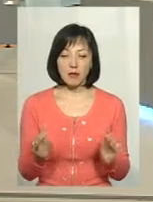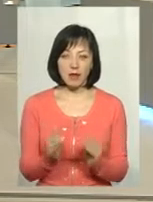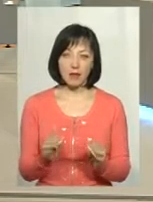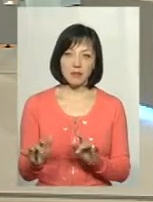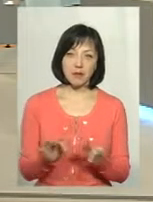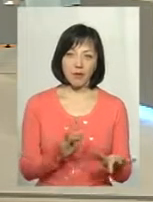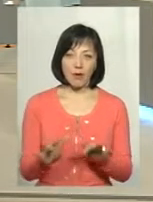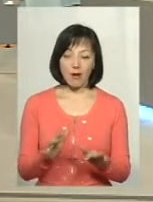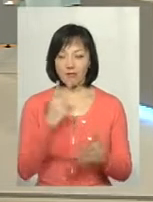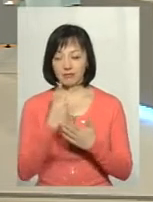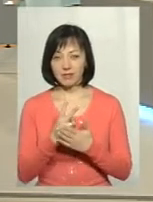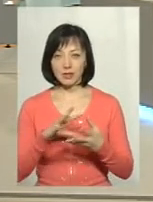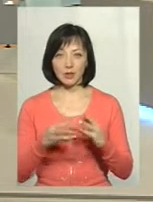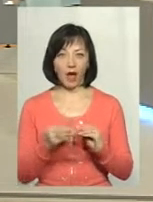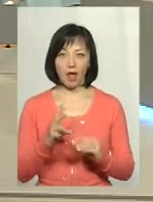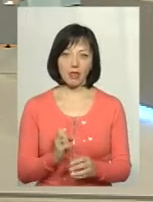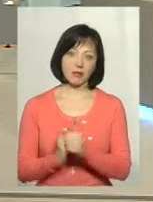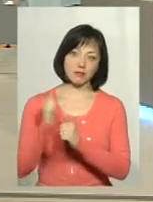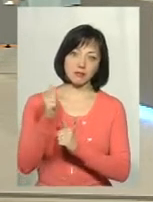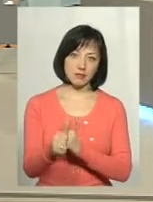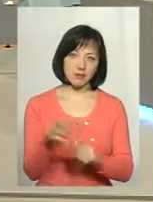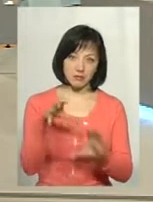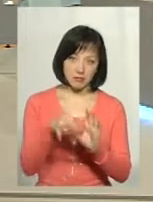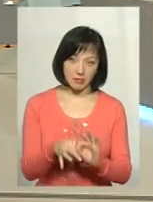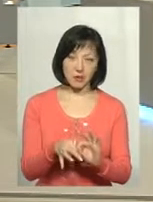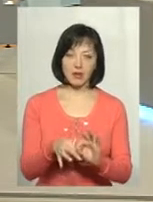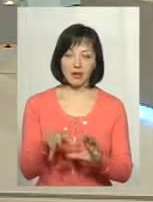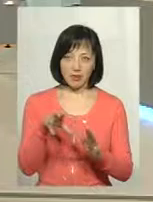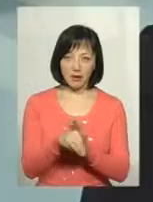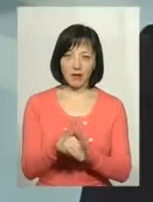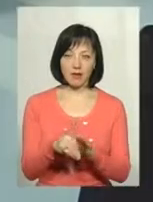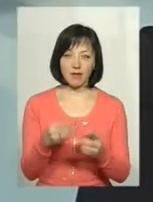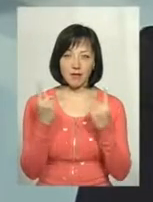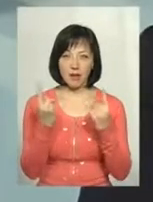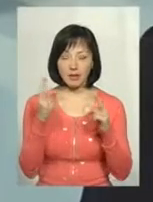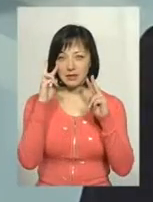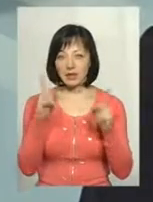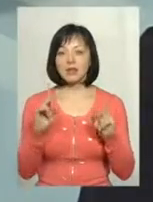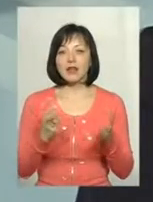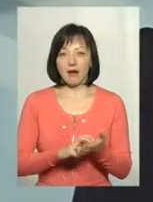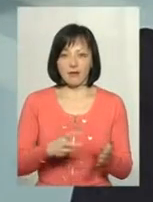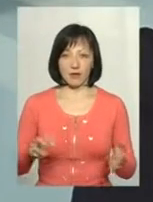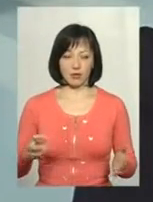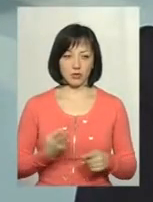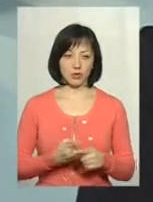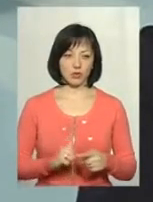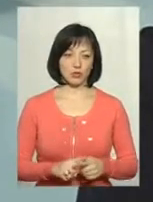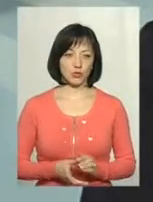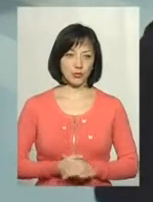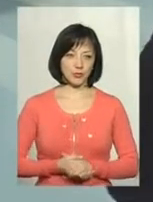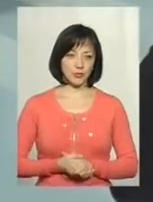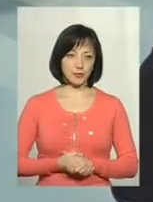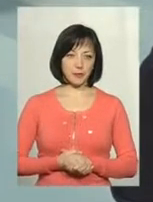кроками і вже бачити результат, а не влізти в щось таке грандіозне, а потім не знати, як вийти звідти.